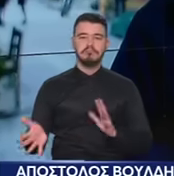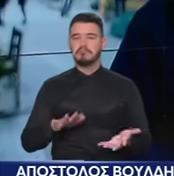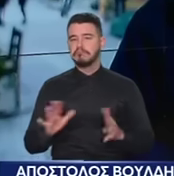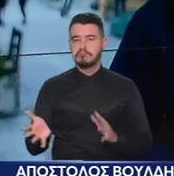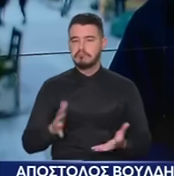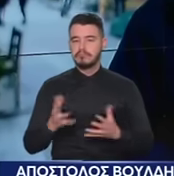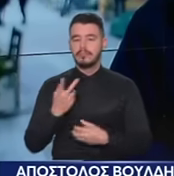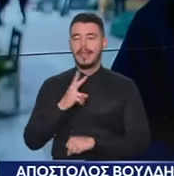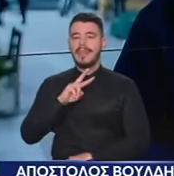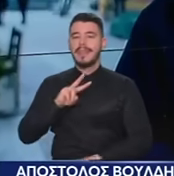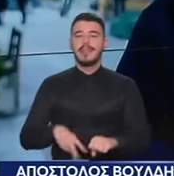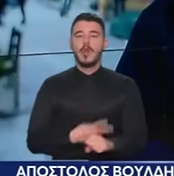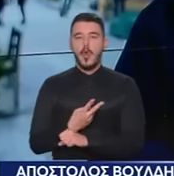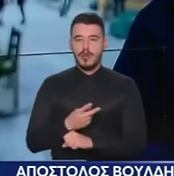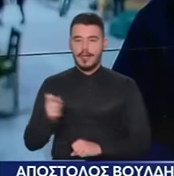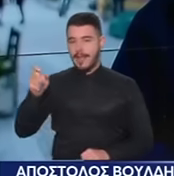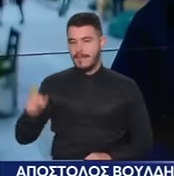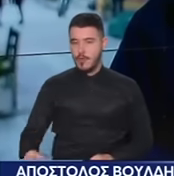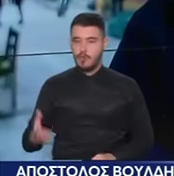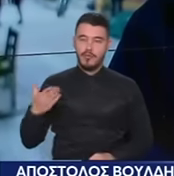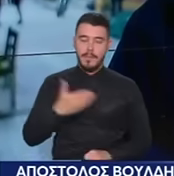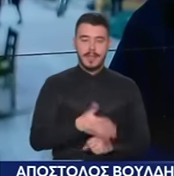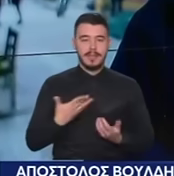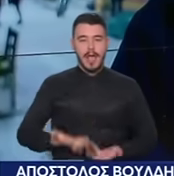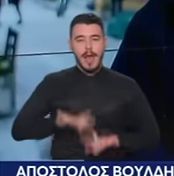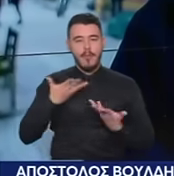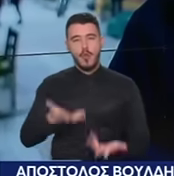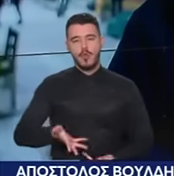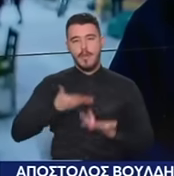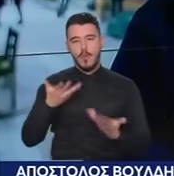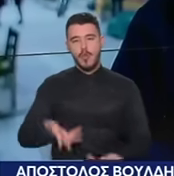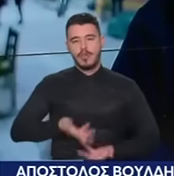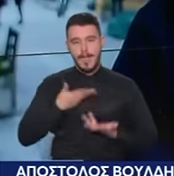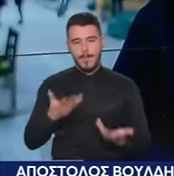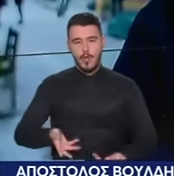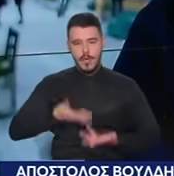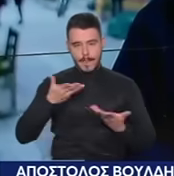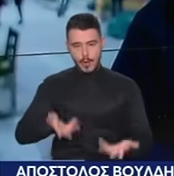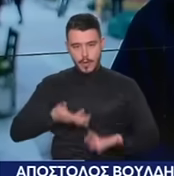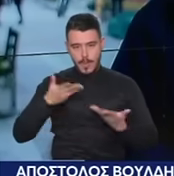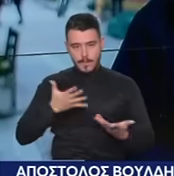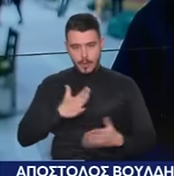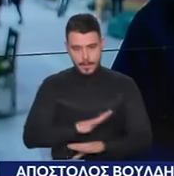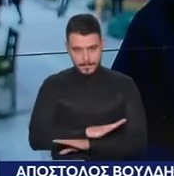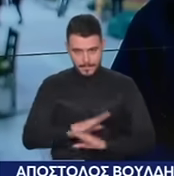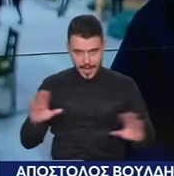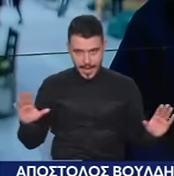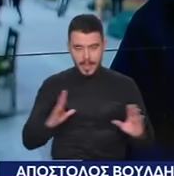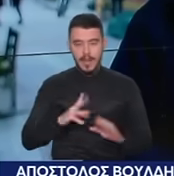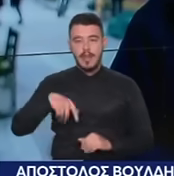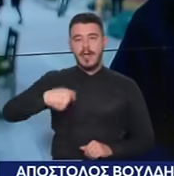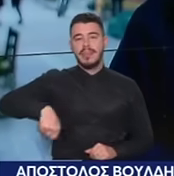πούμε ότι απολογείται στον ανακριτή ο 50χρονος νοσηλευτής. Βγαίνοντας από τα δικαστήρια της